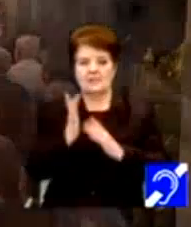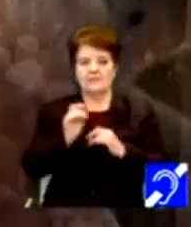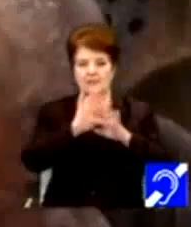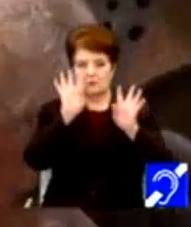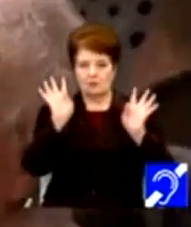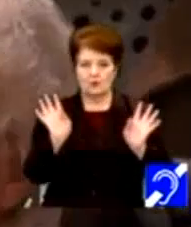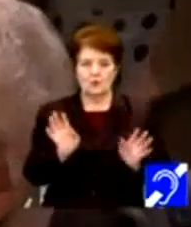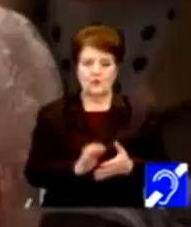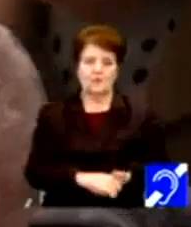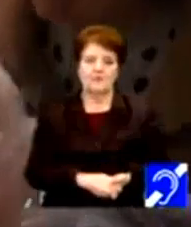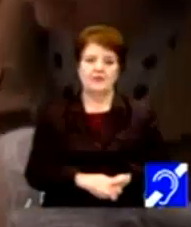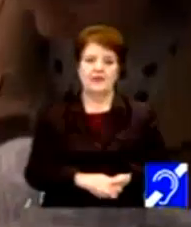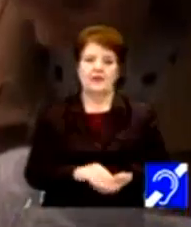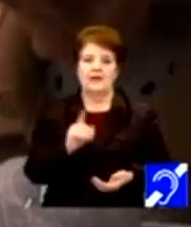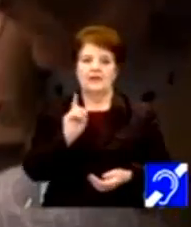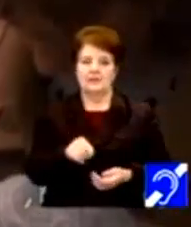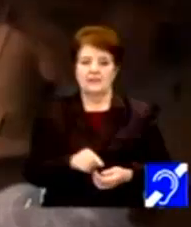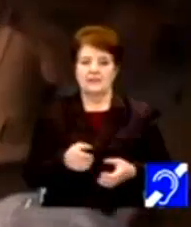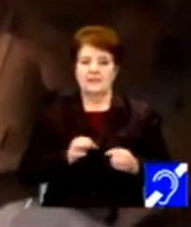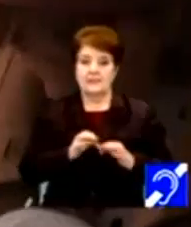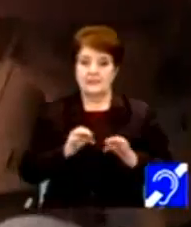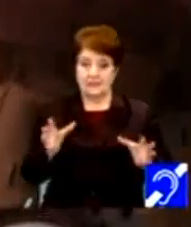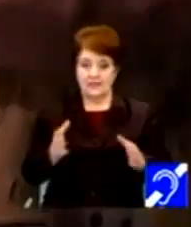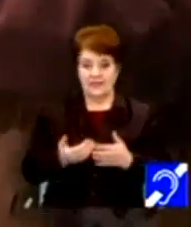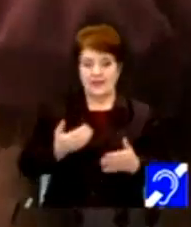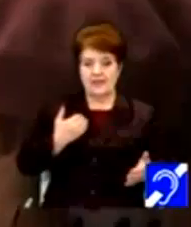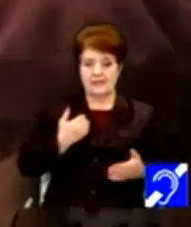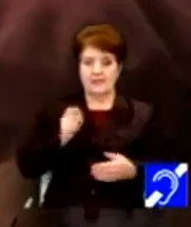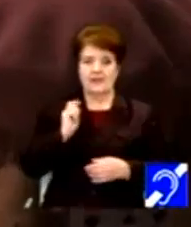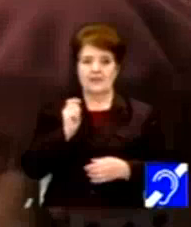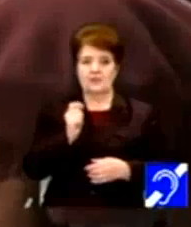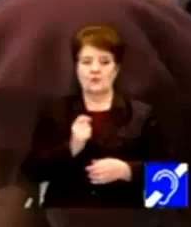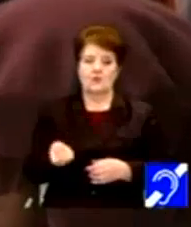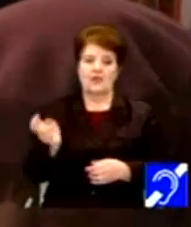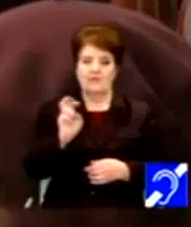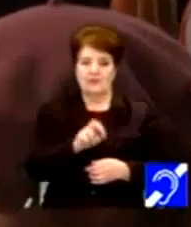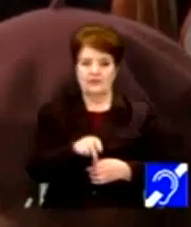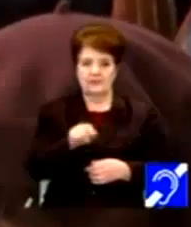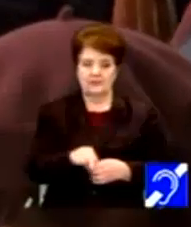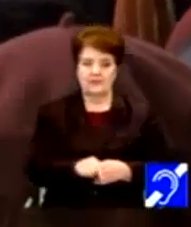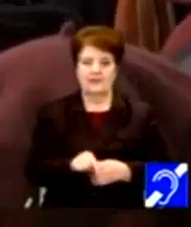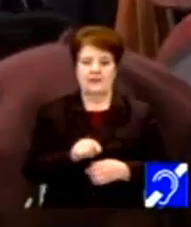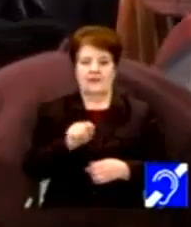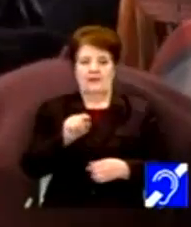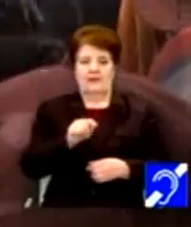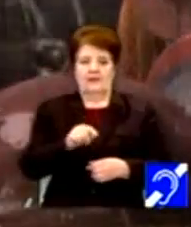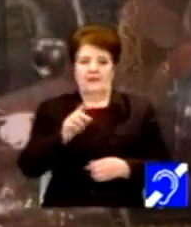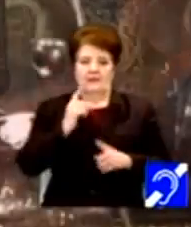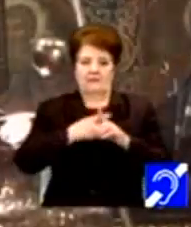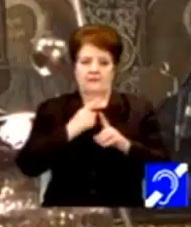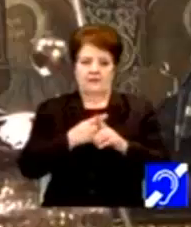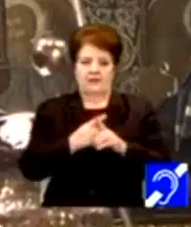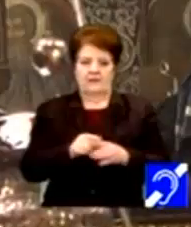Duh. După toată alergătura din zilele de dinaintea Crăciunului, oamenii s-au strâns în biserici pentru a fi învăluiți de liniștea